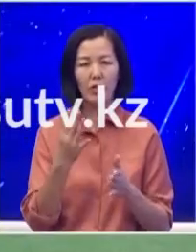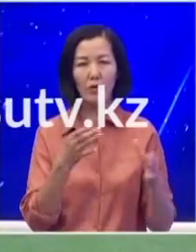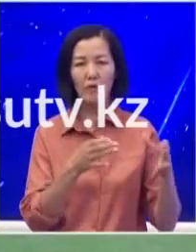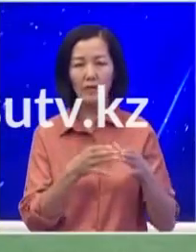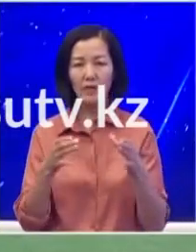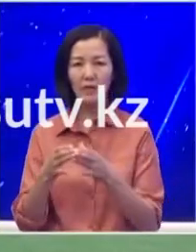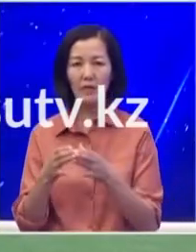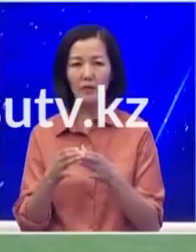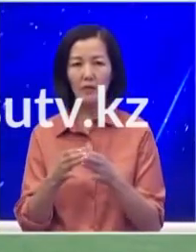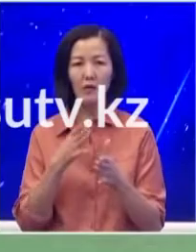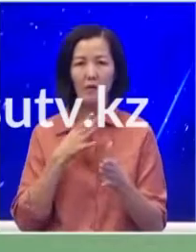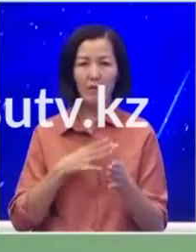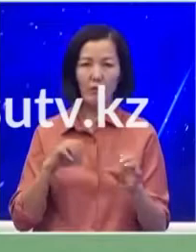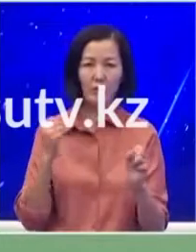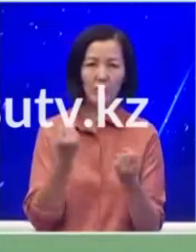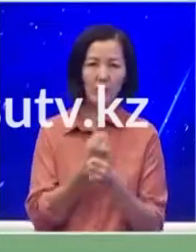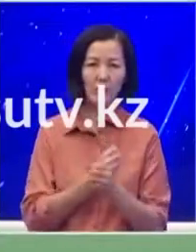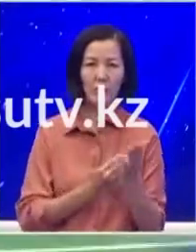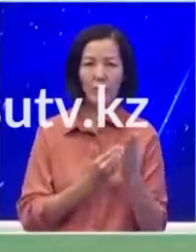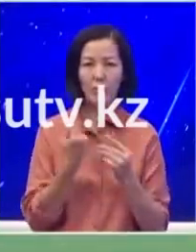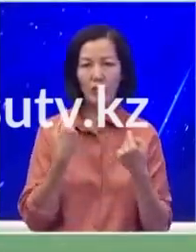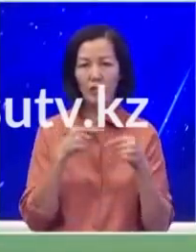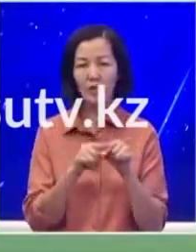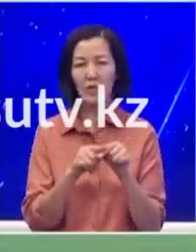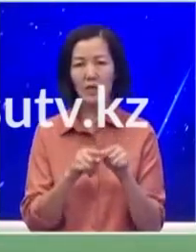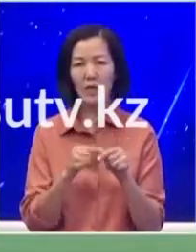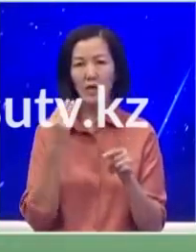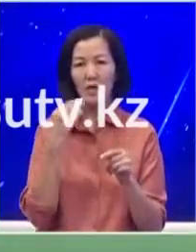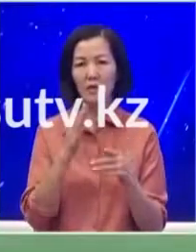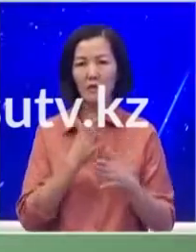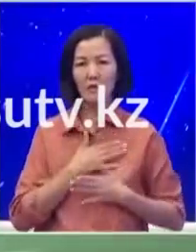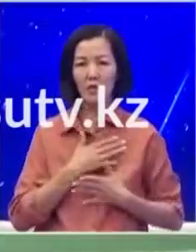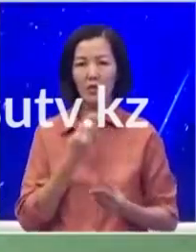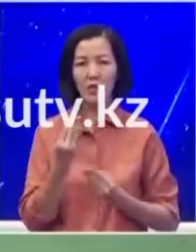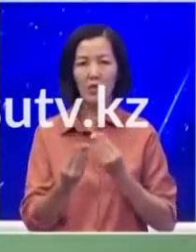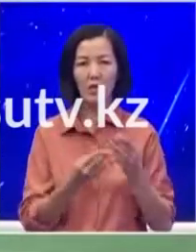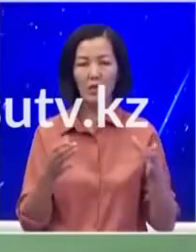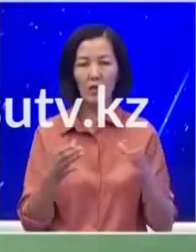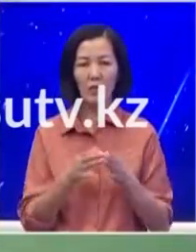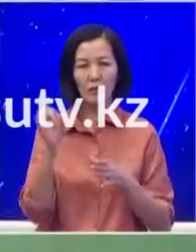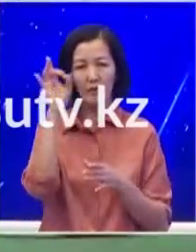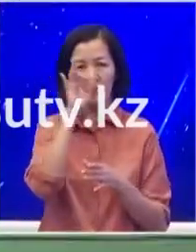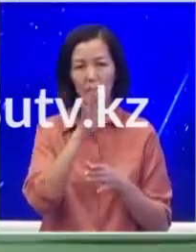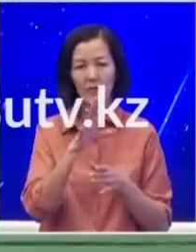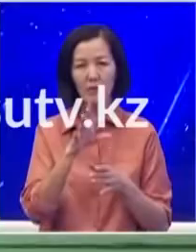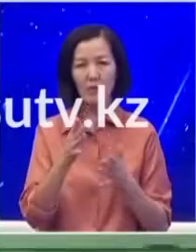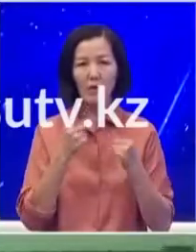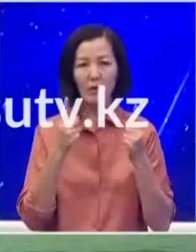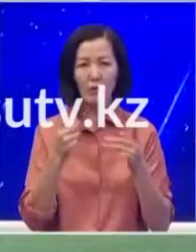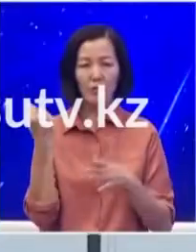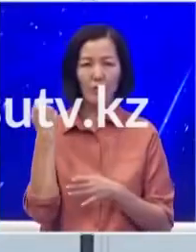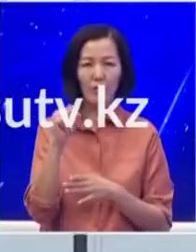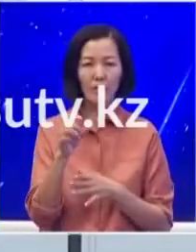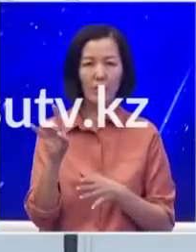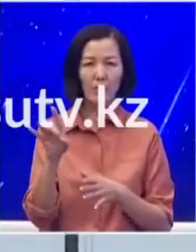категориях. Выносливость, скорость и хорошая техника – основные качества наших игроков. Клуб известен своими громкими победами не только